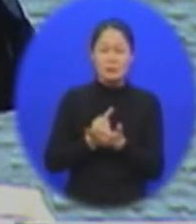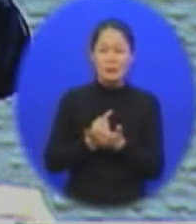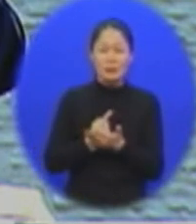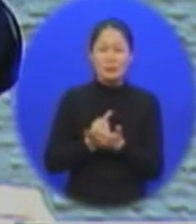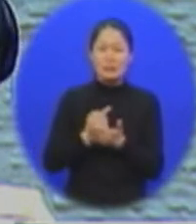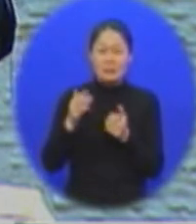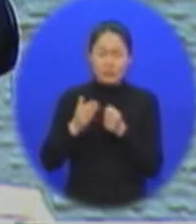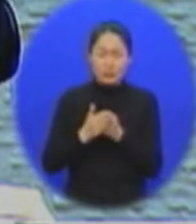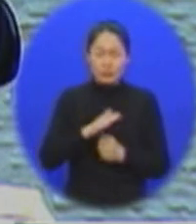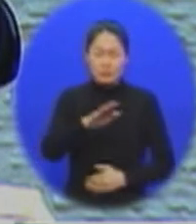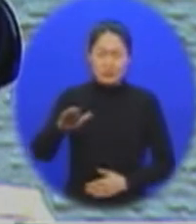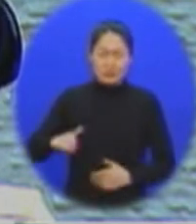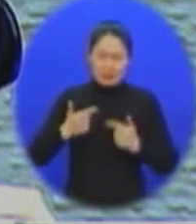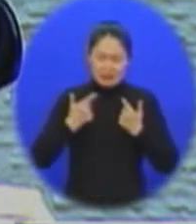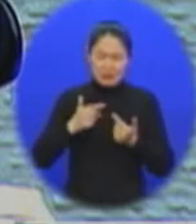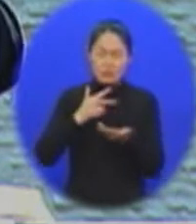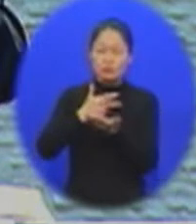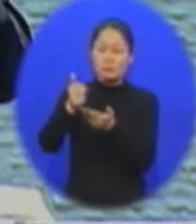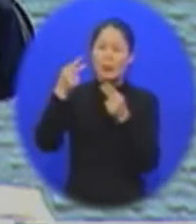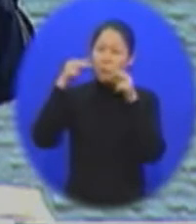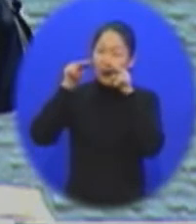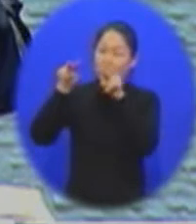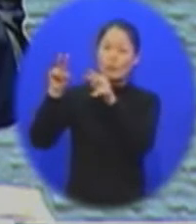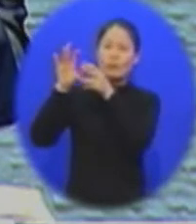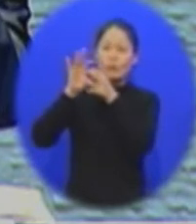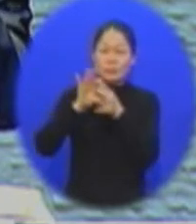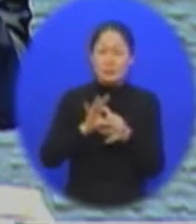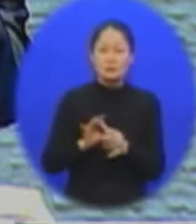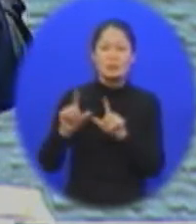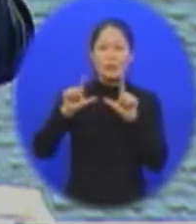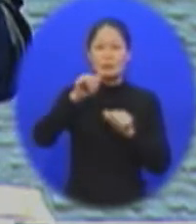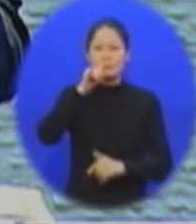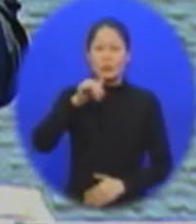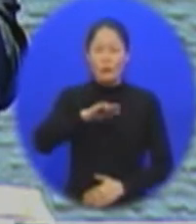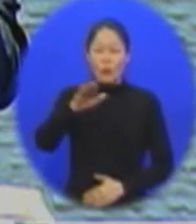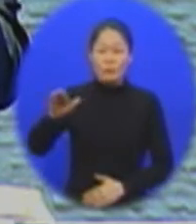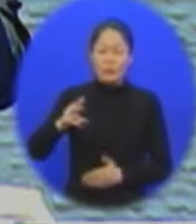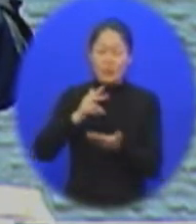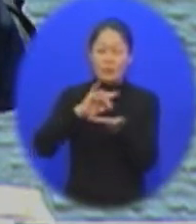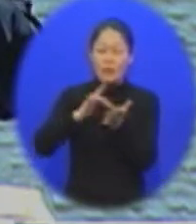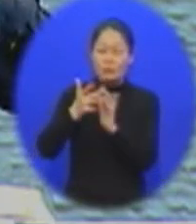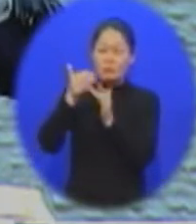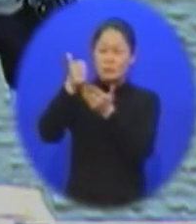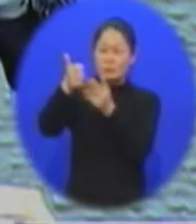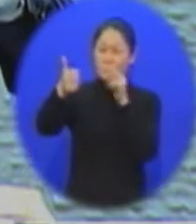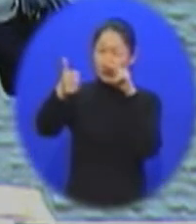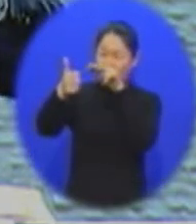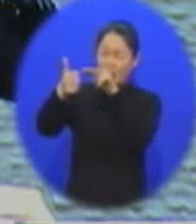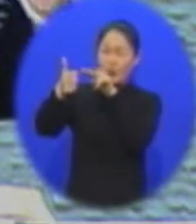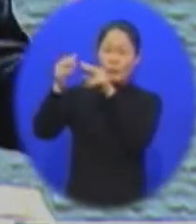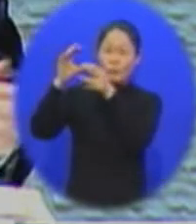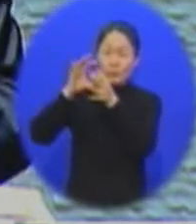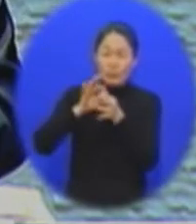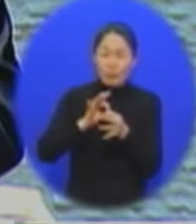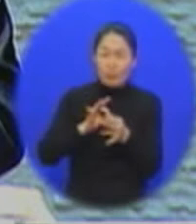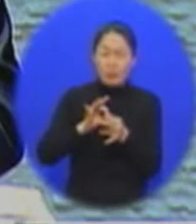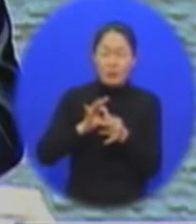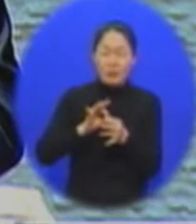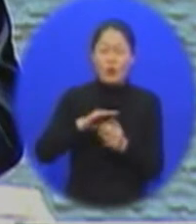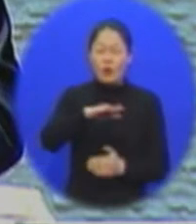넣을 예수님을 바라보고 삽니다 여러분이 예수님을 계속 바라보게 되면 여러분의 삶 전체가